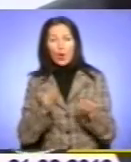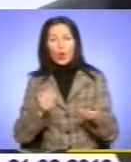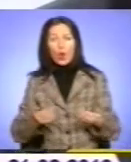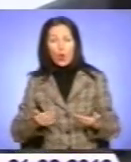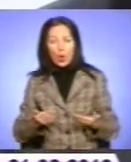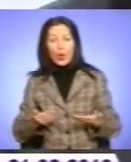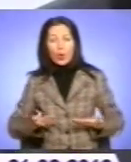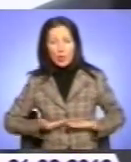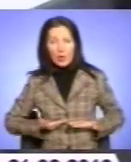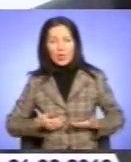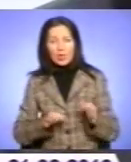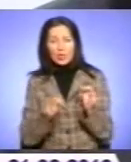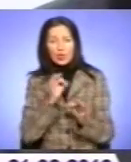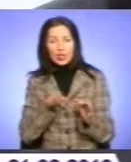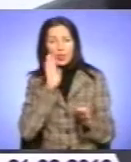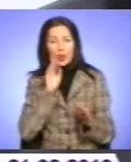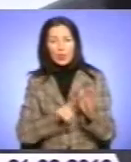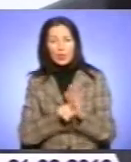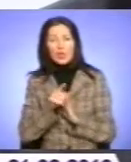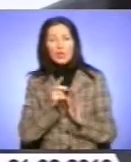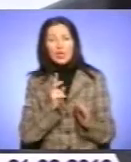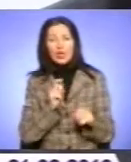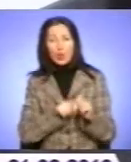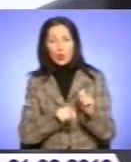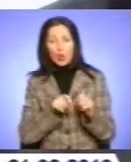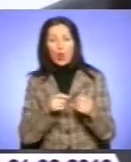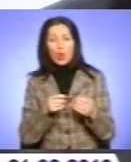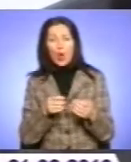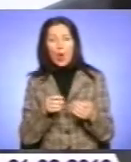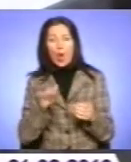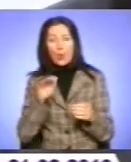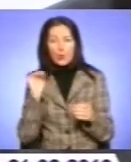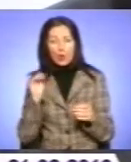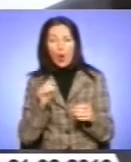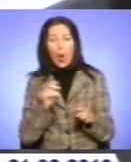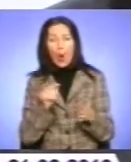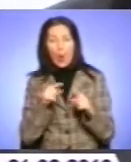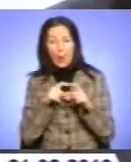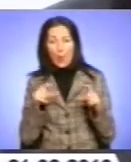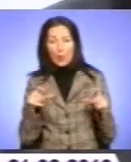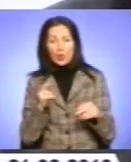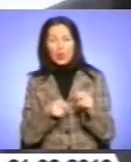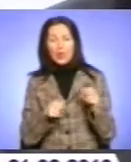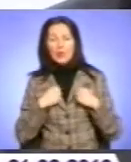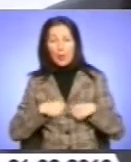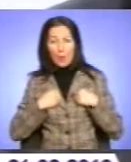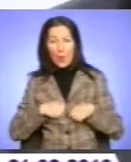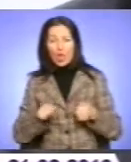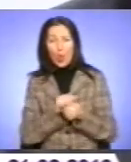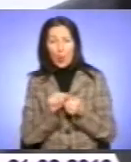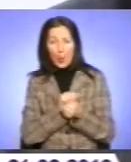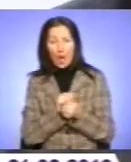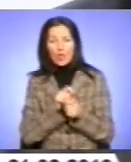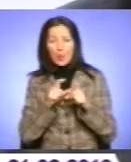із контрольно-пропускного пункту і закінчуючи практично баною, банно-прачним комбінатом, їдальною, черговою